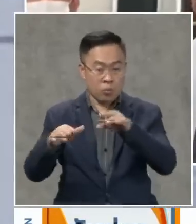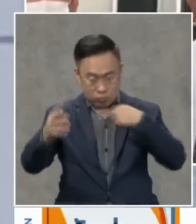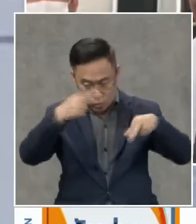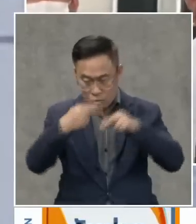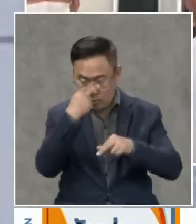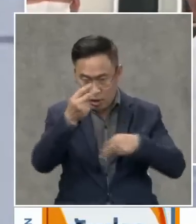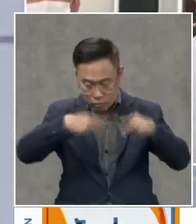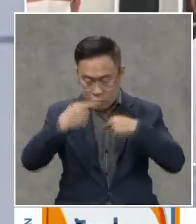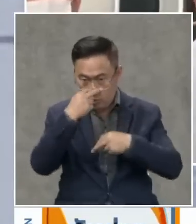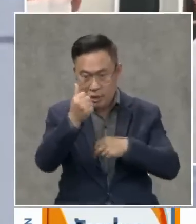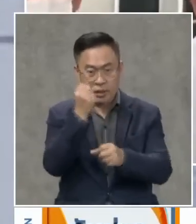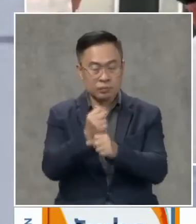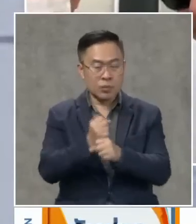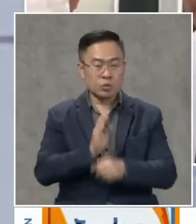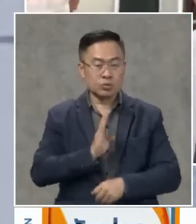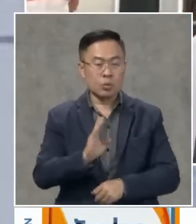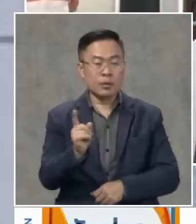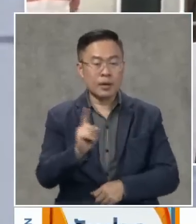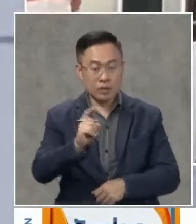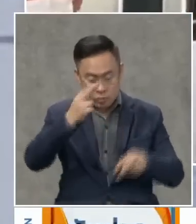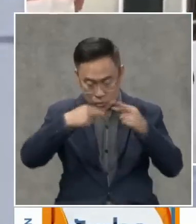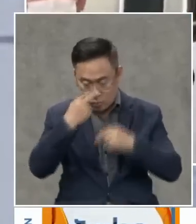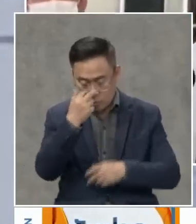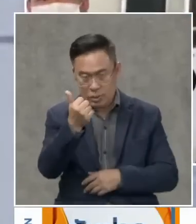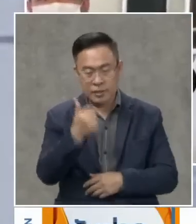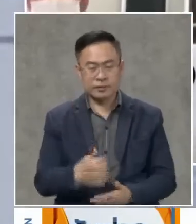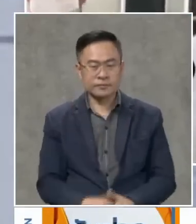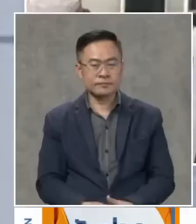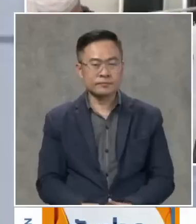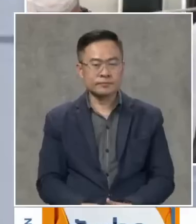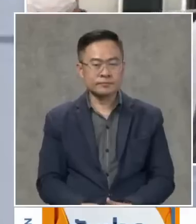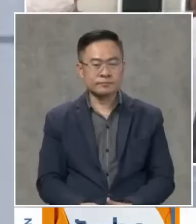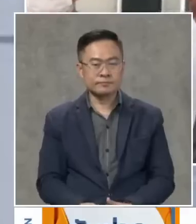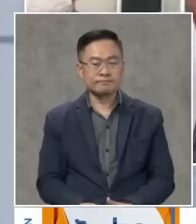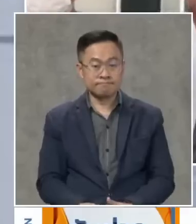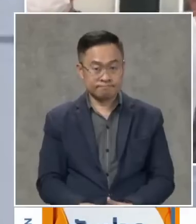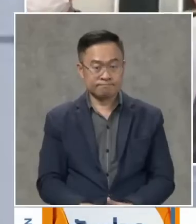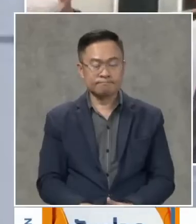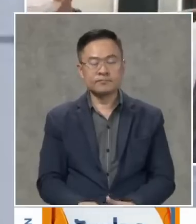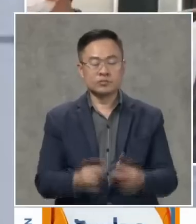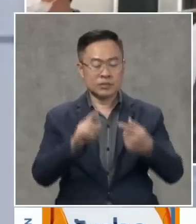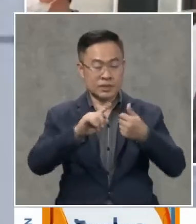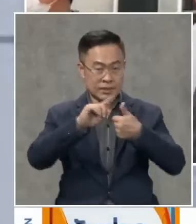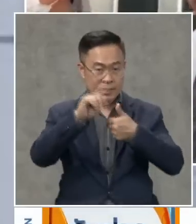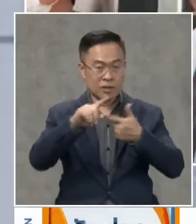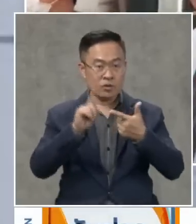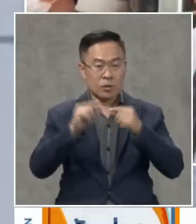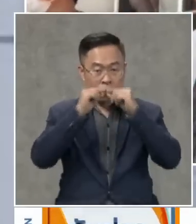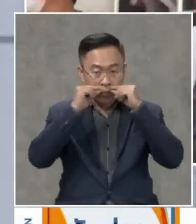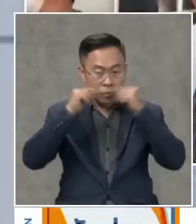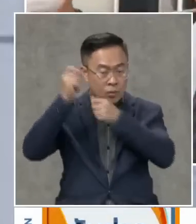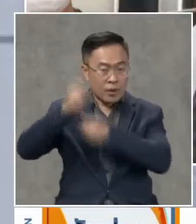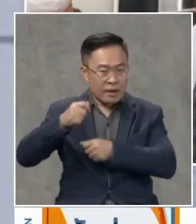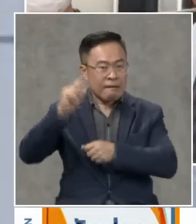จสอบการปฏิบัติงานของกระทรวงได้อย่างเต็มที่เช่นเดียวกันเนี่ยนะคะแล้วก็พูดถึงประเด็นว่าคุณชูวิทย์เนี่ยน่าจะเป็นความเข้าใ